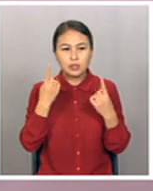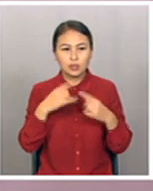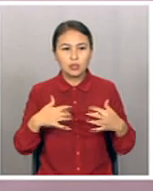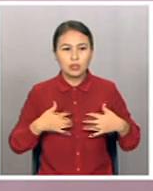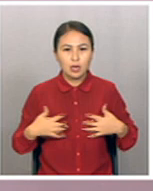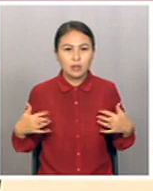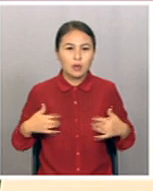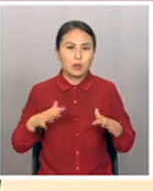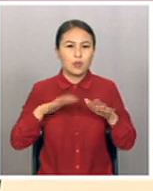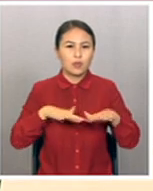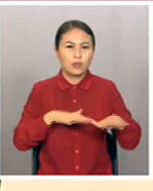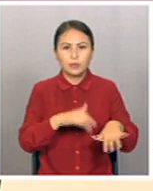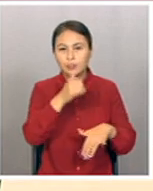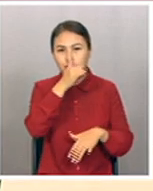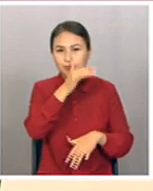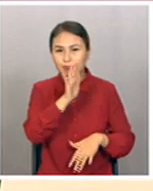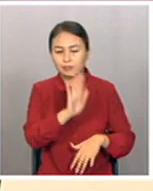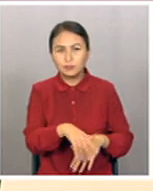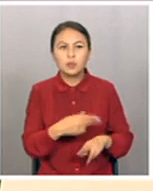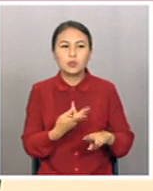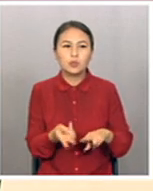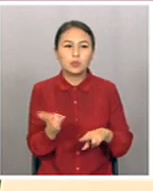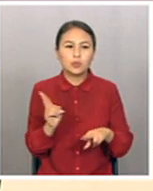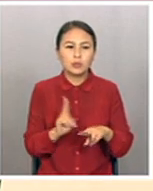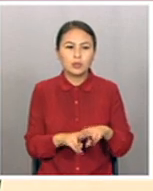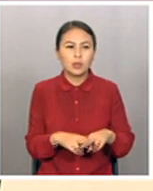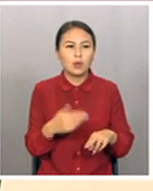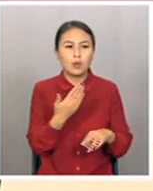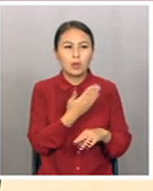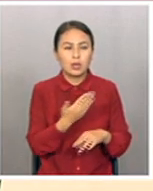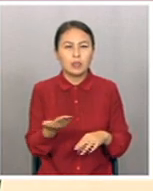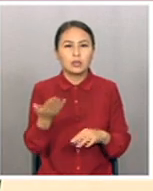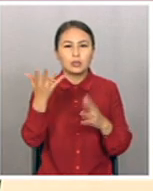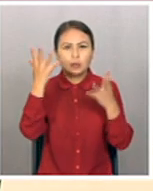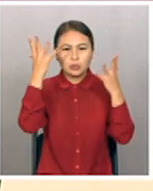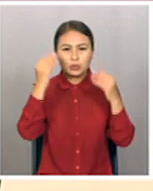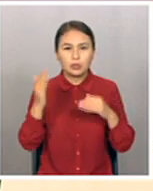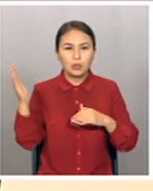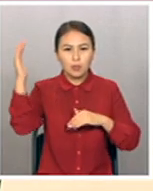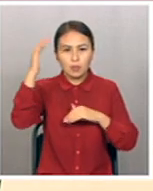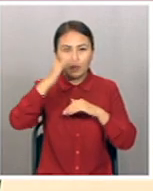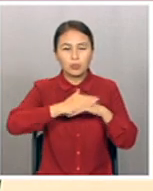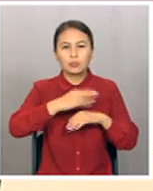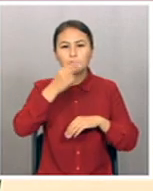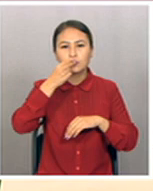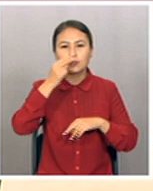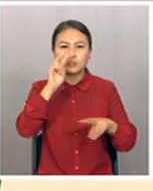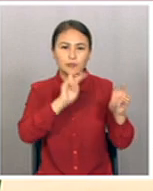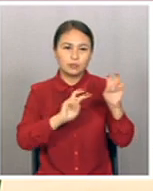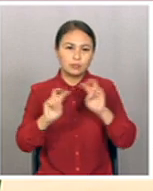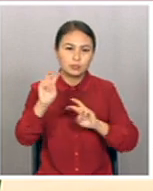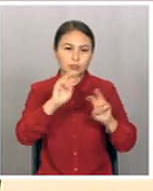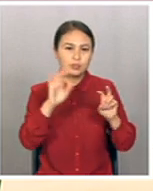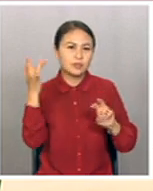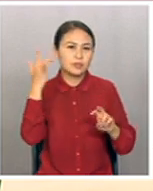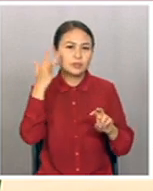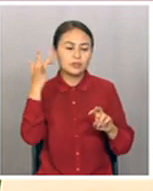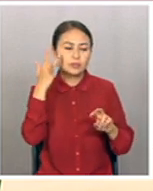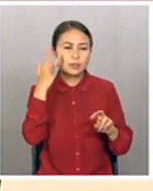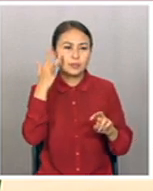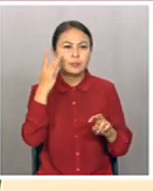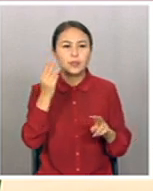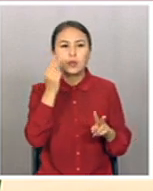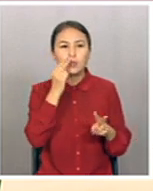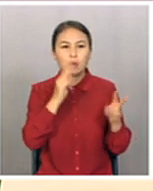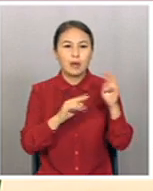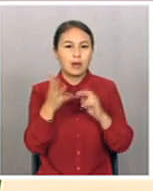көп емес. Сондықтан олар күні бойы азық іздеумен болады. Азық